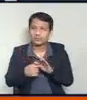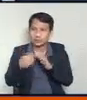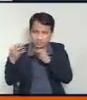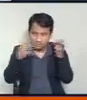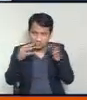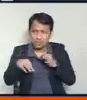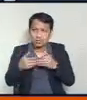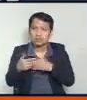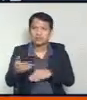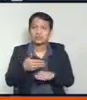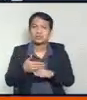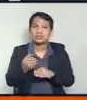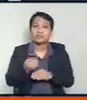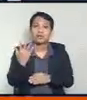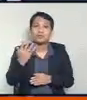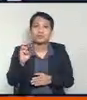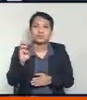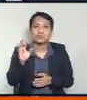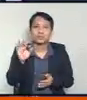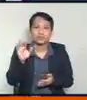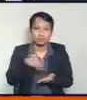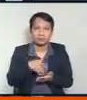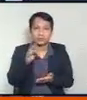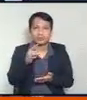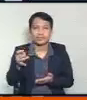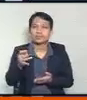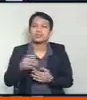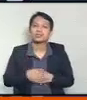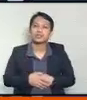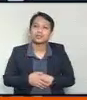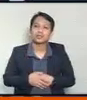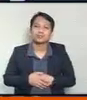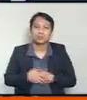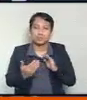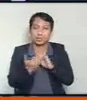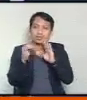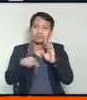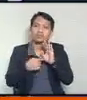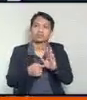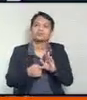shabu na may street value na 6,800 pesos. Naharap na